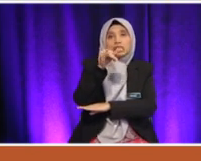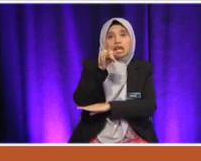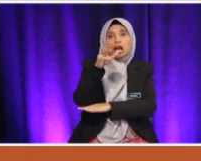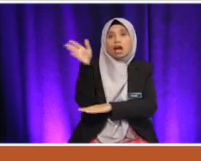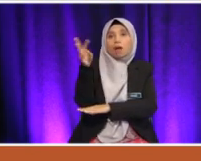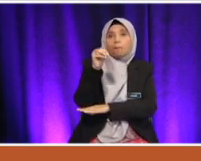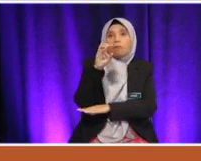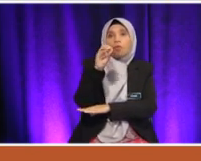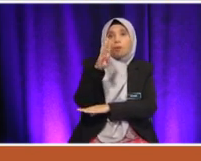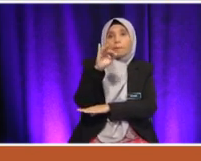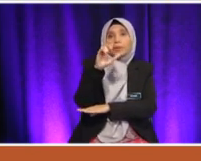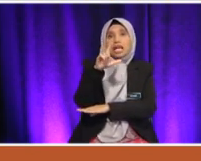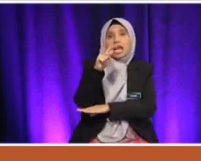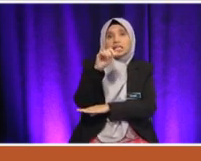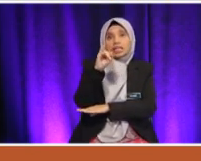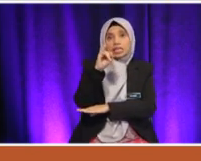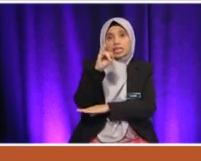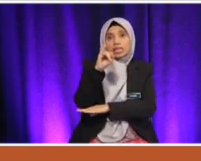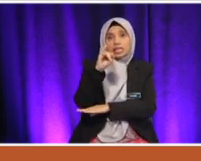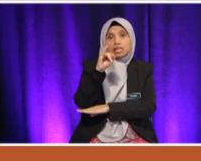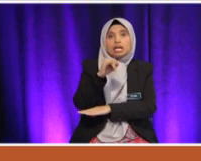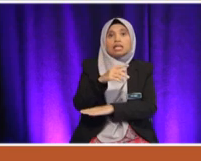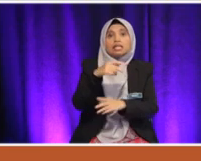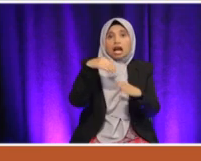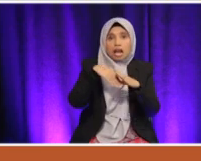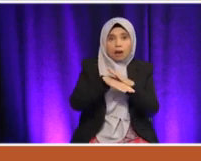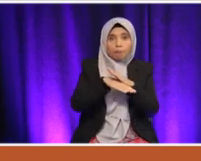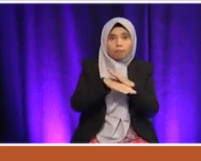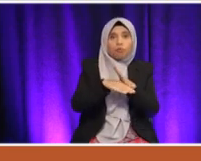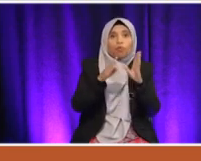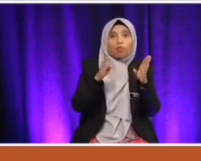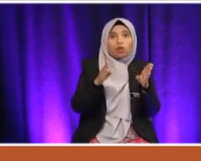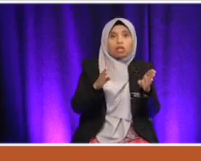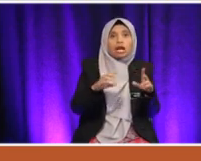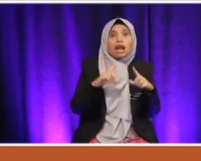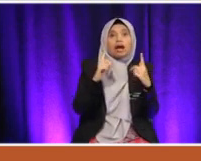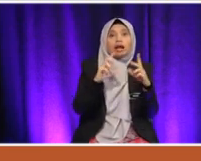waktu yang mempengaruhi tahap mobility dalam kalangan warga